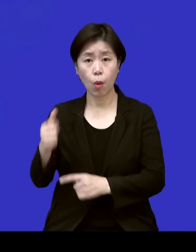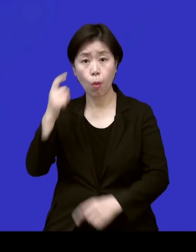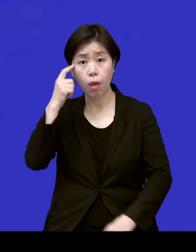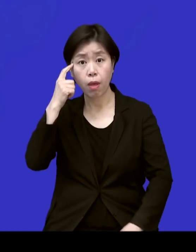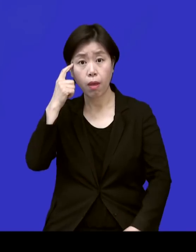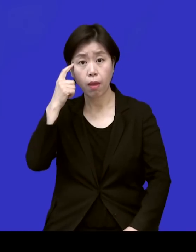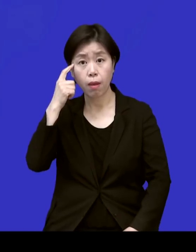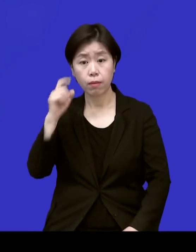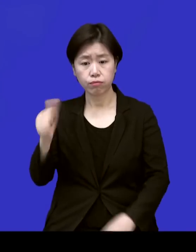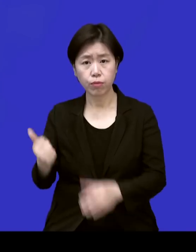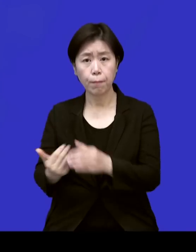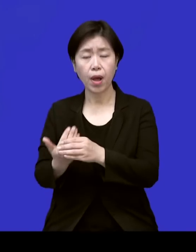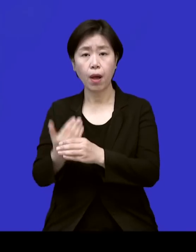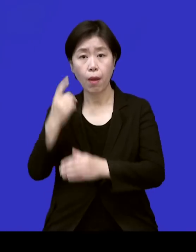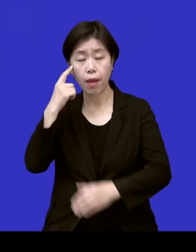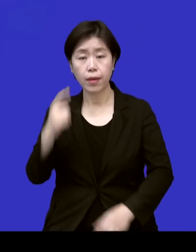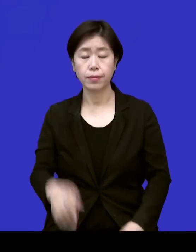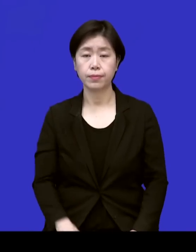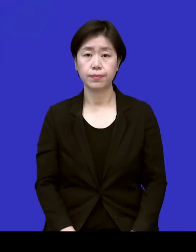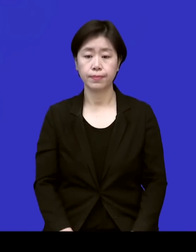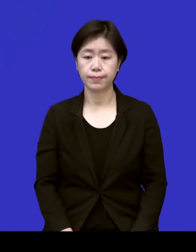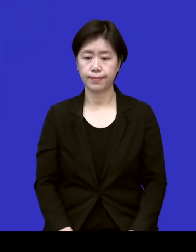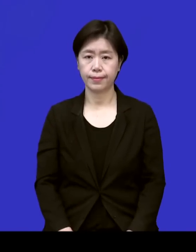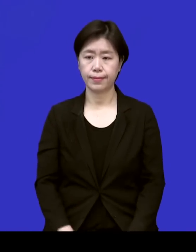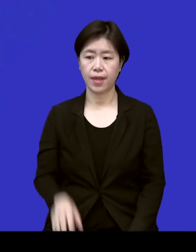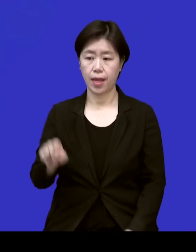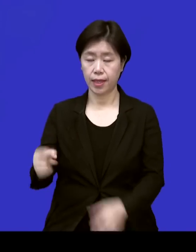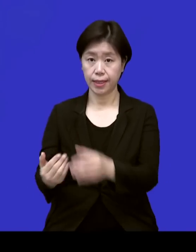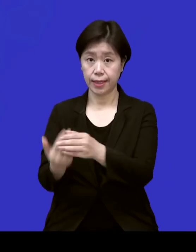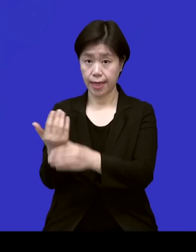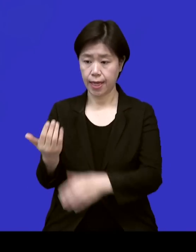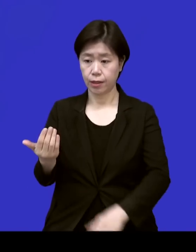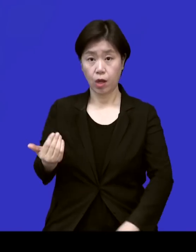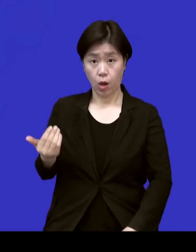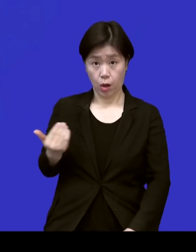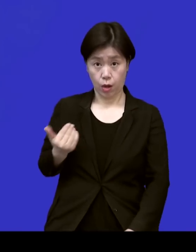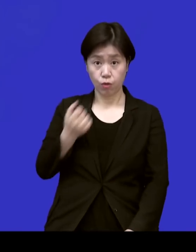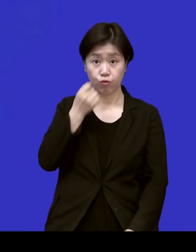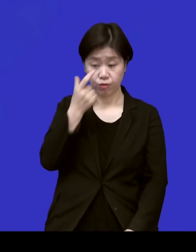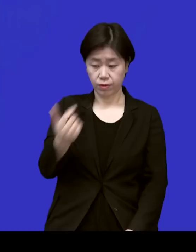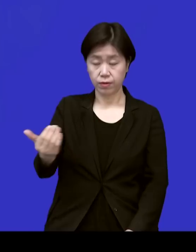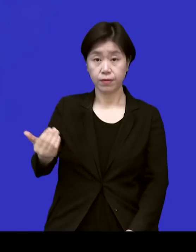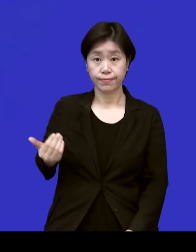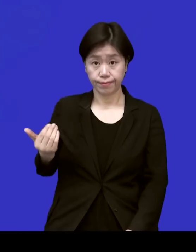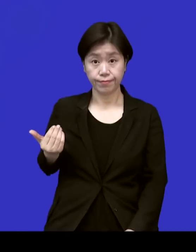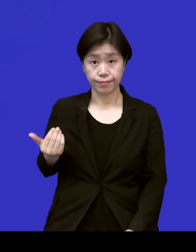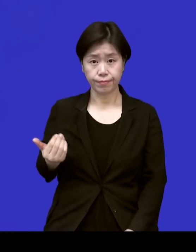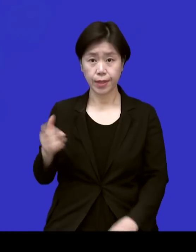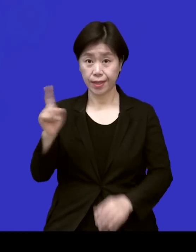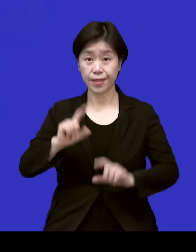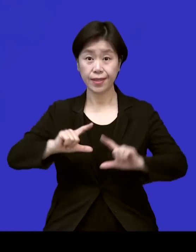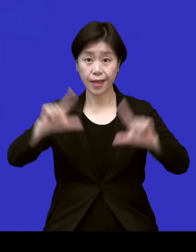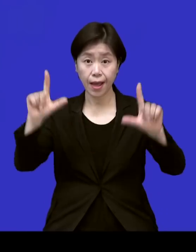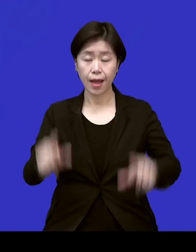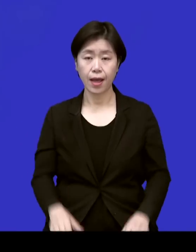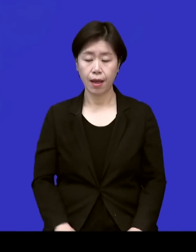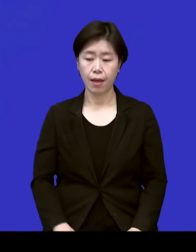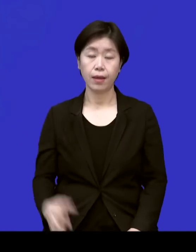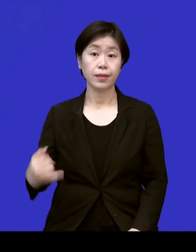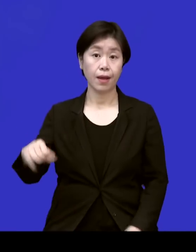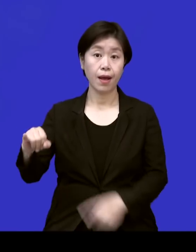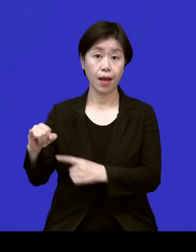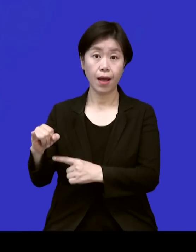그러니까 약을 먹기 한 6개월 전에 예. 저한테 이제 노란색 노트를 내밀었어요. 엄마가